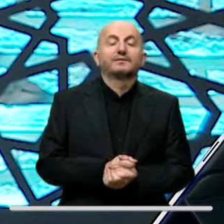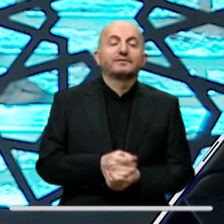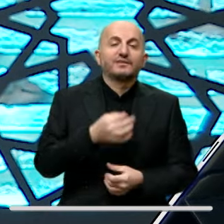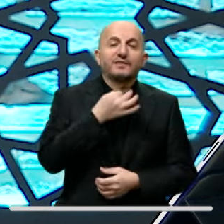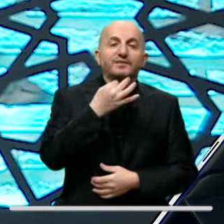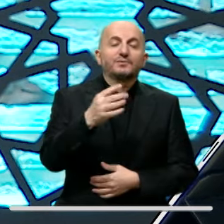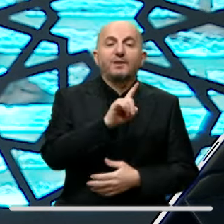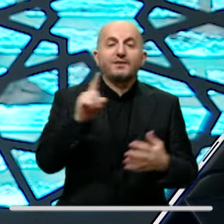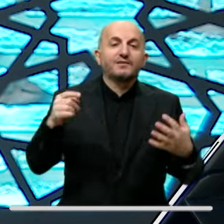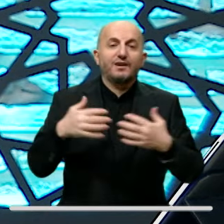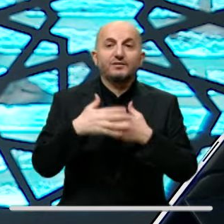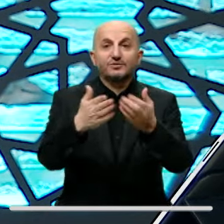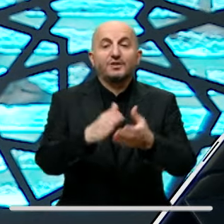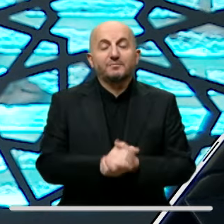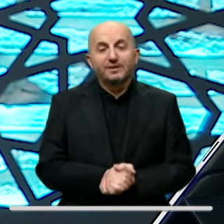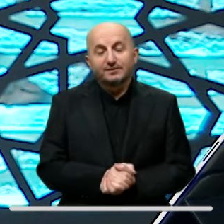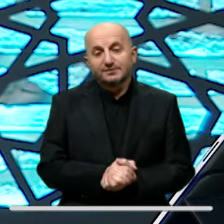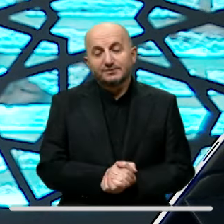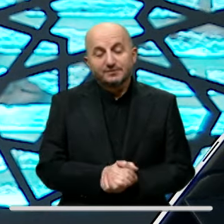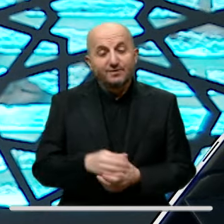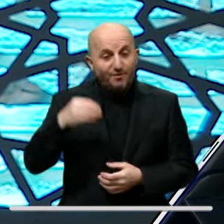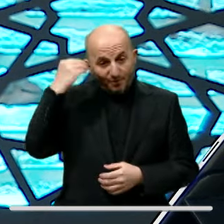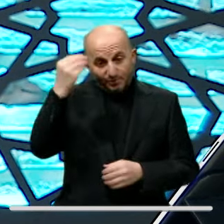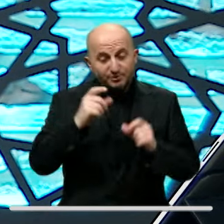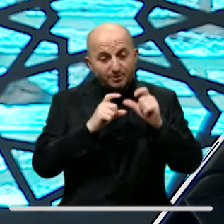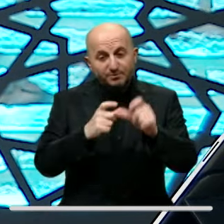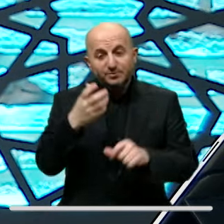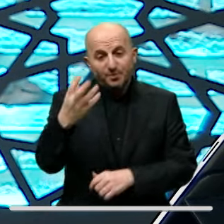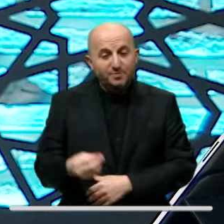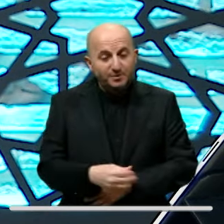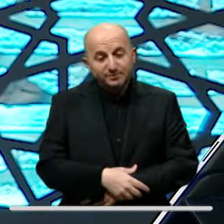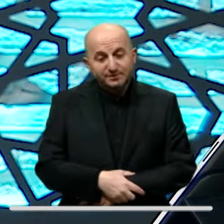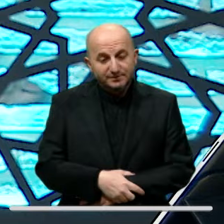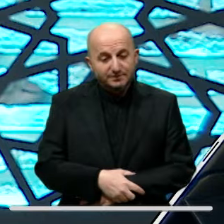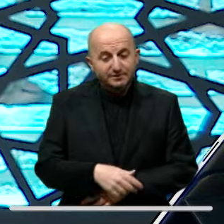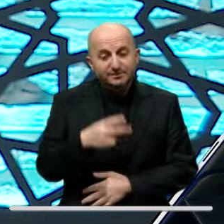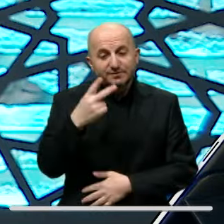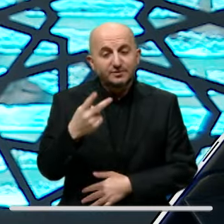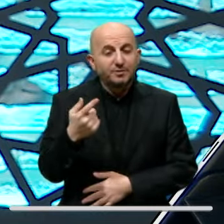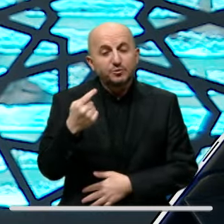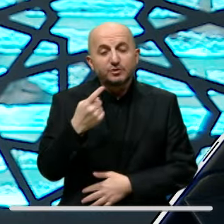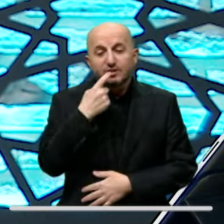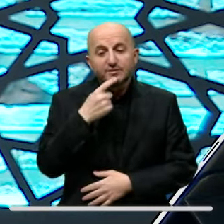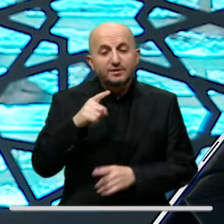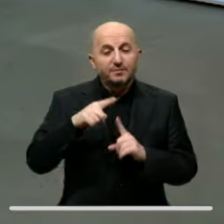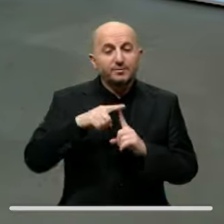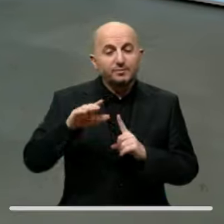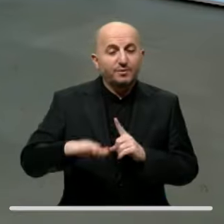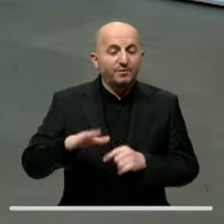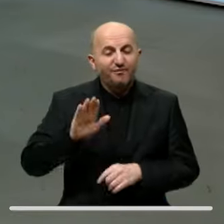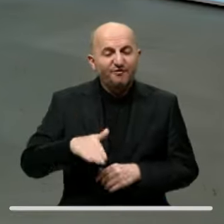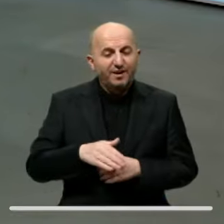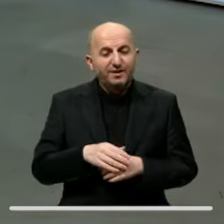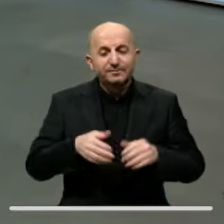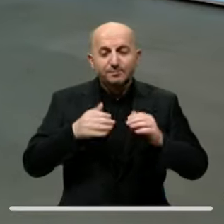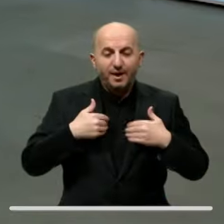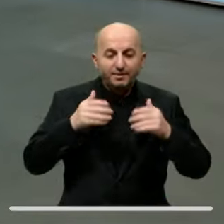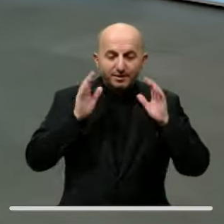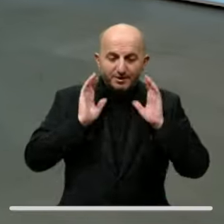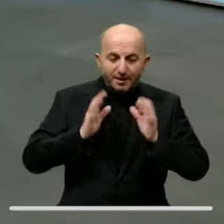teşekkürler. Hayırlı akşamlar. Buyurun. Hocama bir sorum olacak. Şimdi benim 2,5 yaşında bir torunum var. Maşallah. Ben şimdi namaz